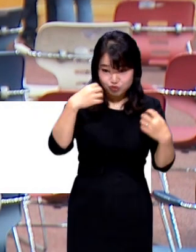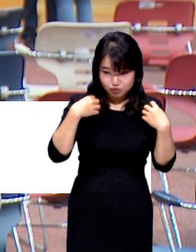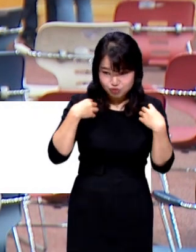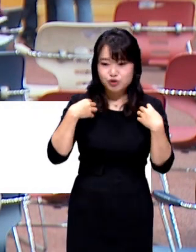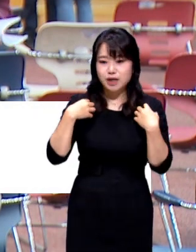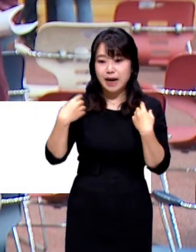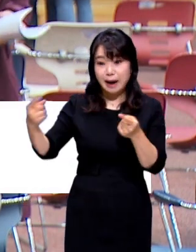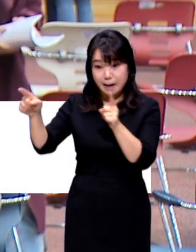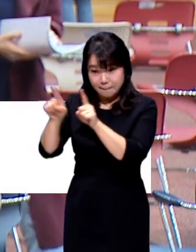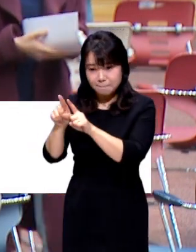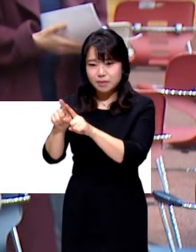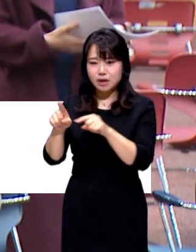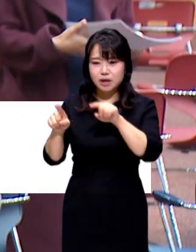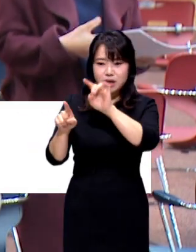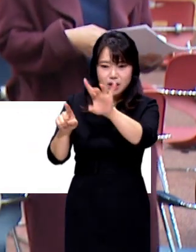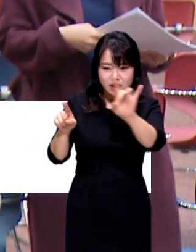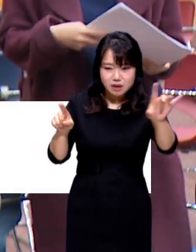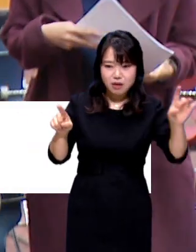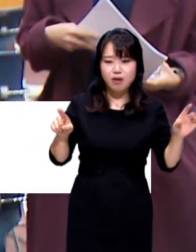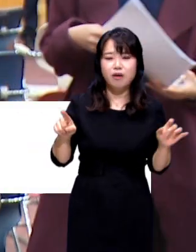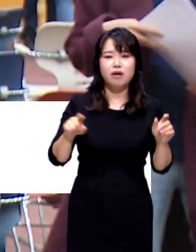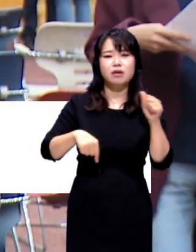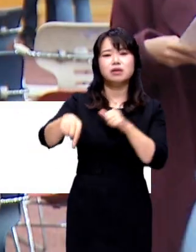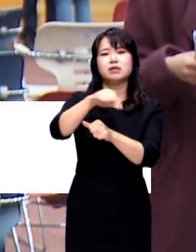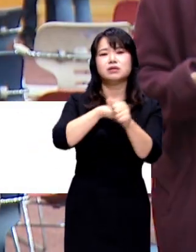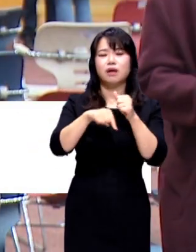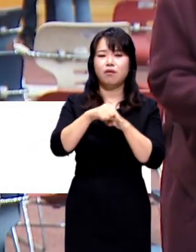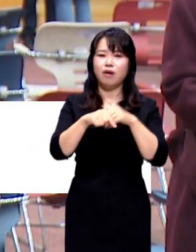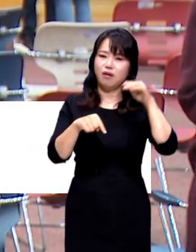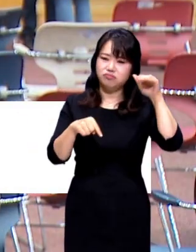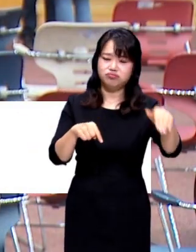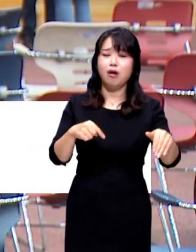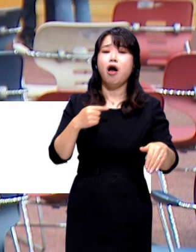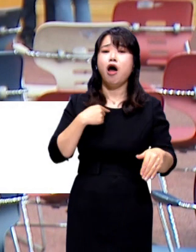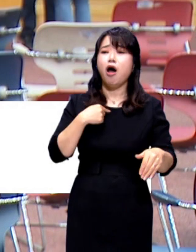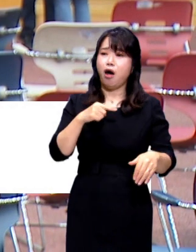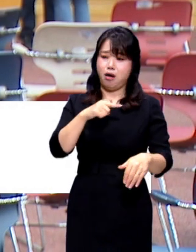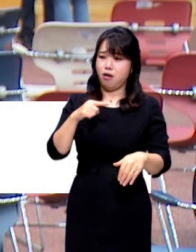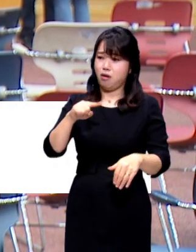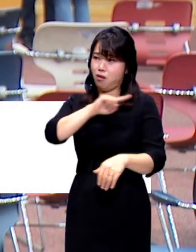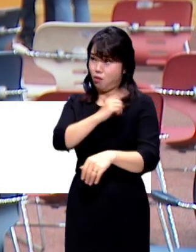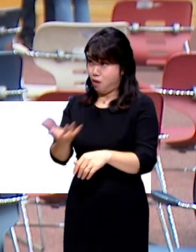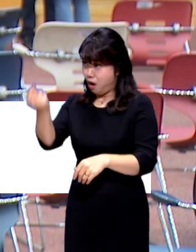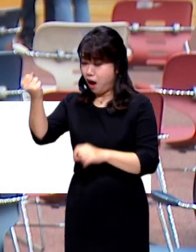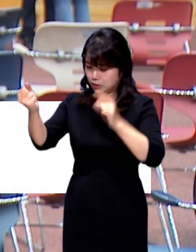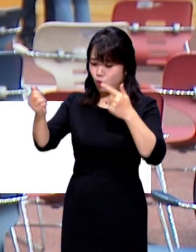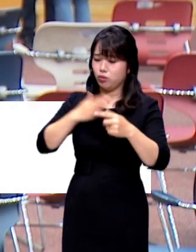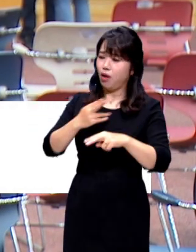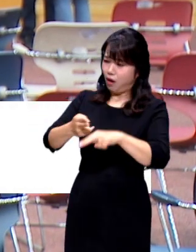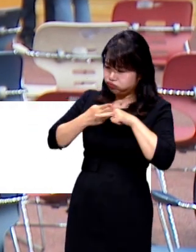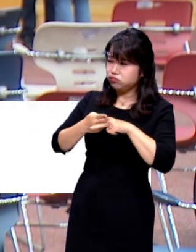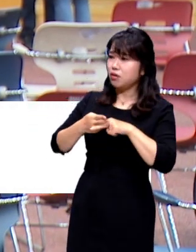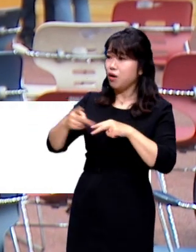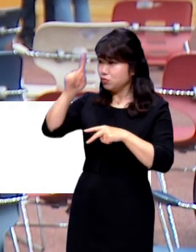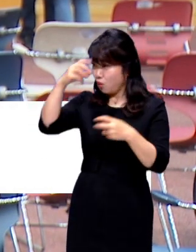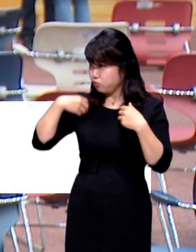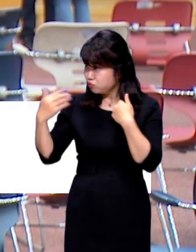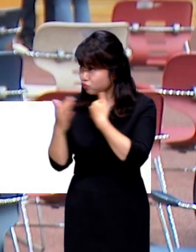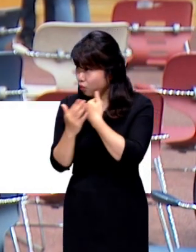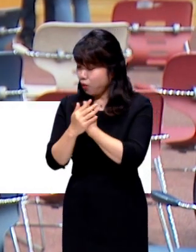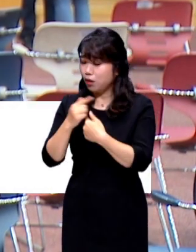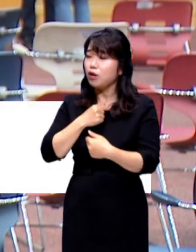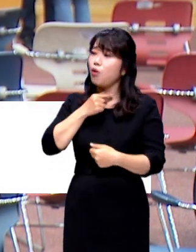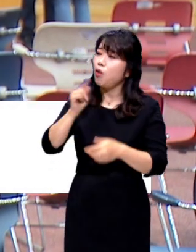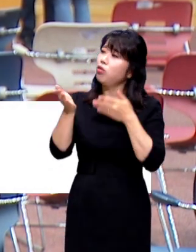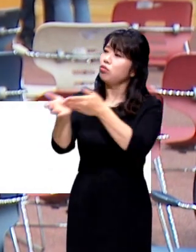재건축 아파트는 객체로 계속 전락이 되고 있어요. 그게 아니라 우리 삶의 터전입니다. 우리가 주체로서 민간이 협력해서 우리도 우리